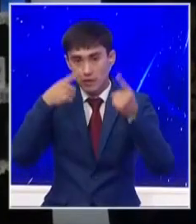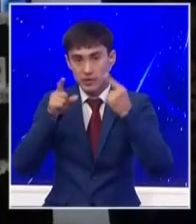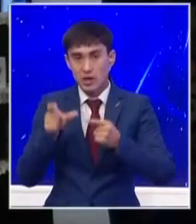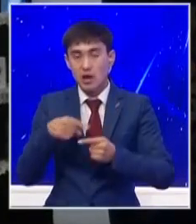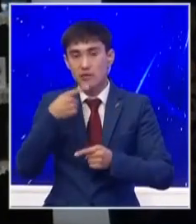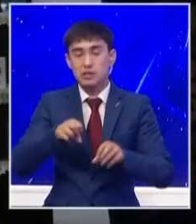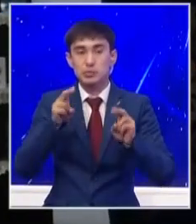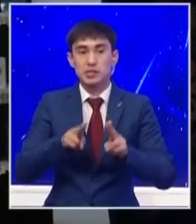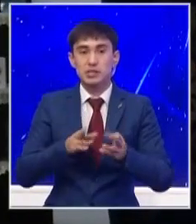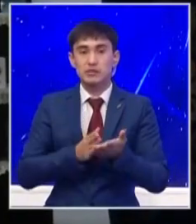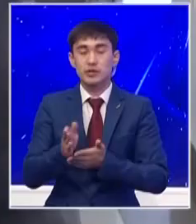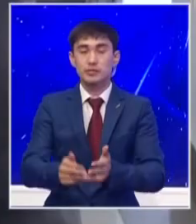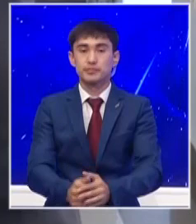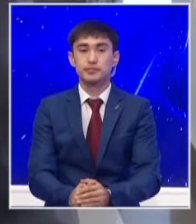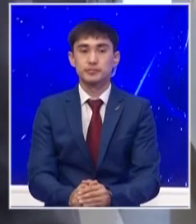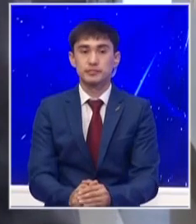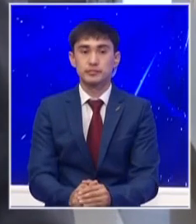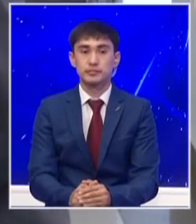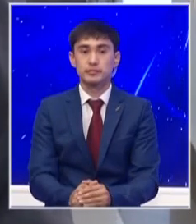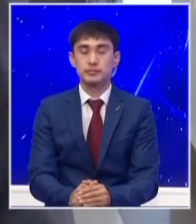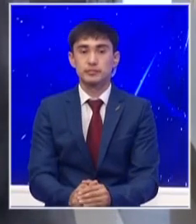говорят специалисты сферы.